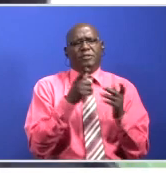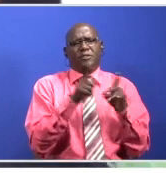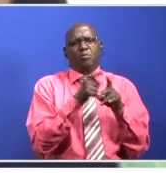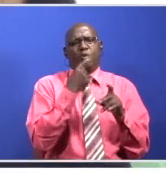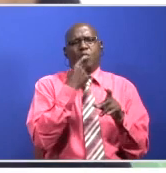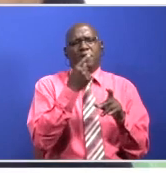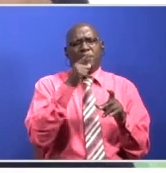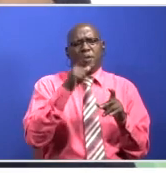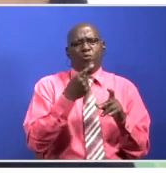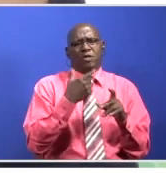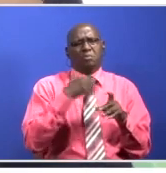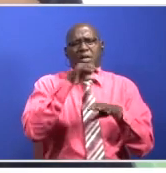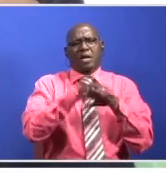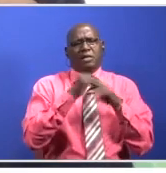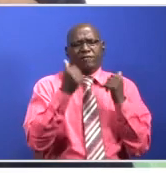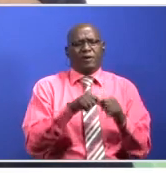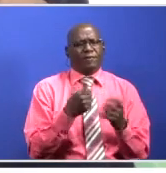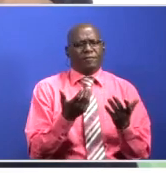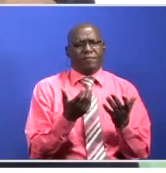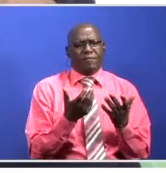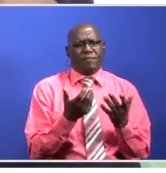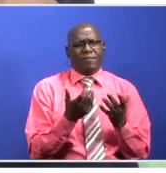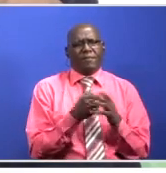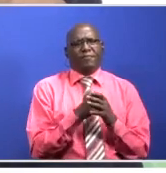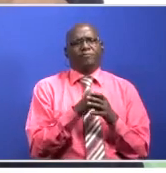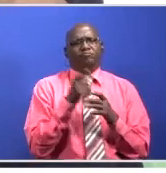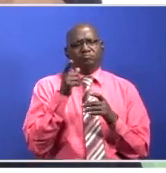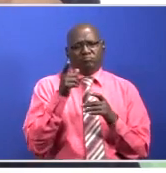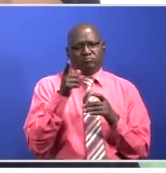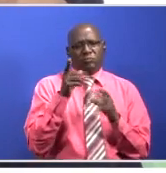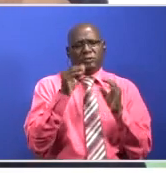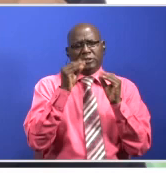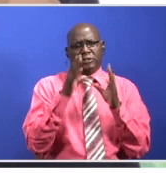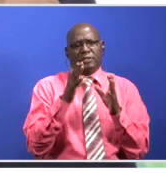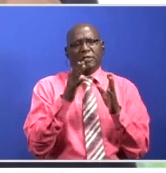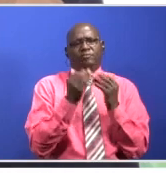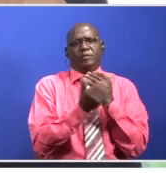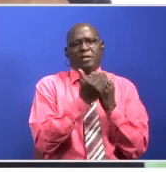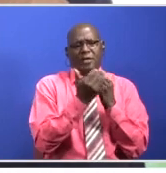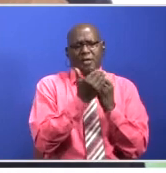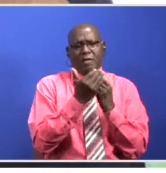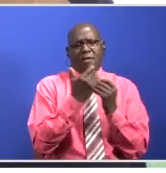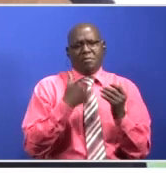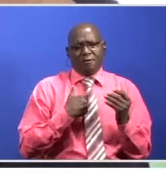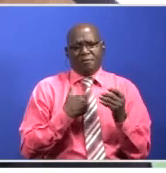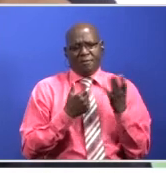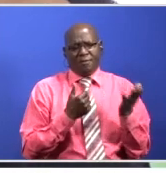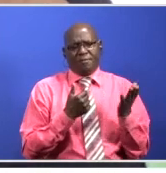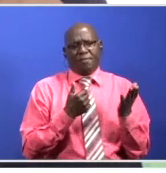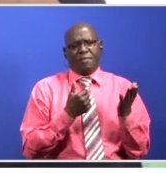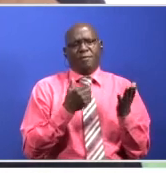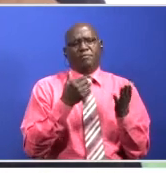1,100 sijawahi shika yangu, sasa itakuwaje? Sasa yeye ndio alishughulika na mimi, ndio